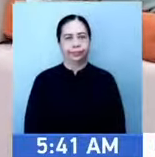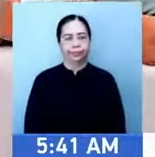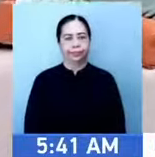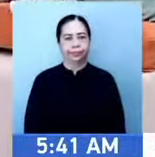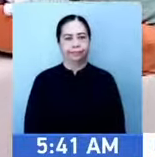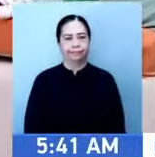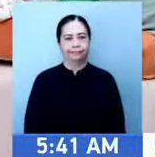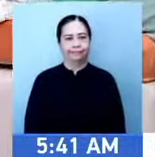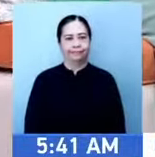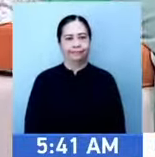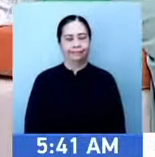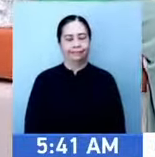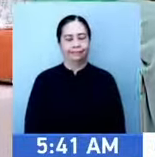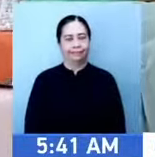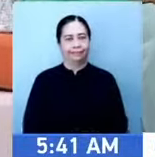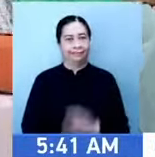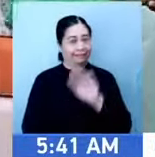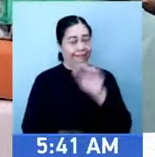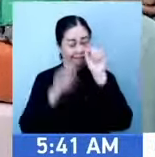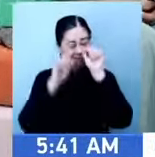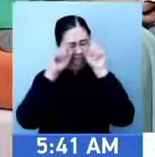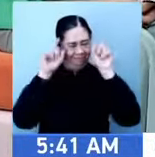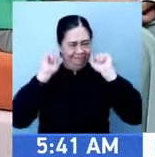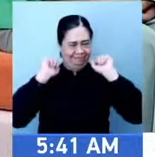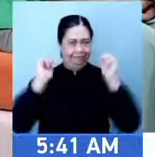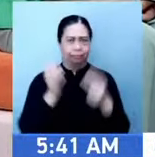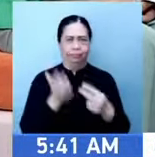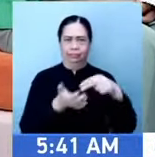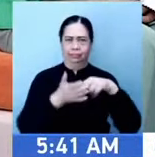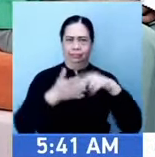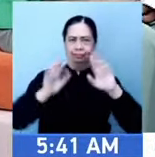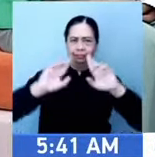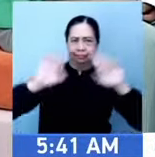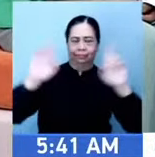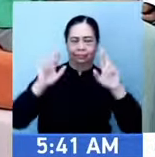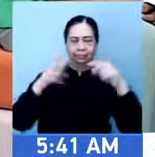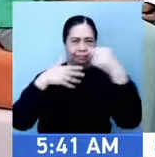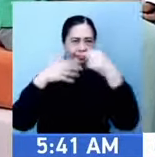Mga kapuso, gising na, bangon na. Narito na ang niready naming daily checklist ngayong araw.